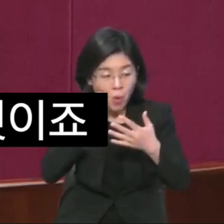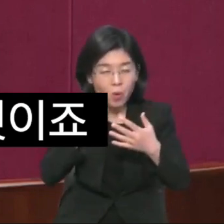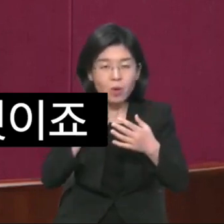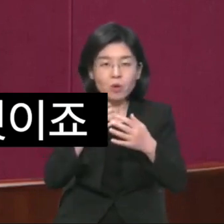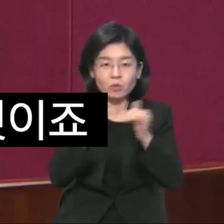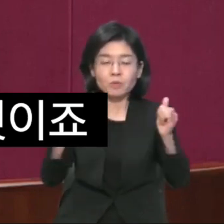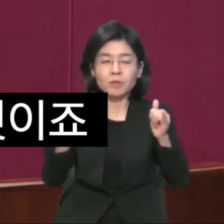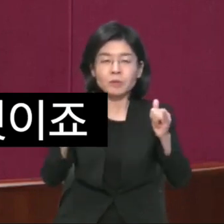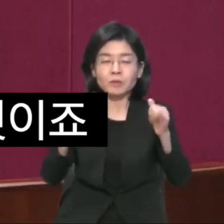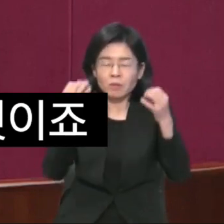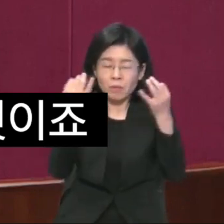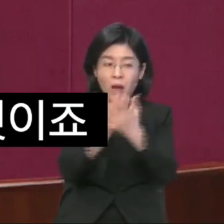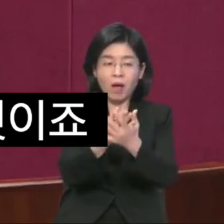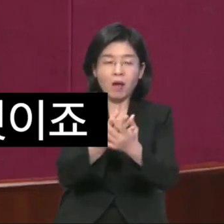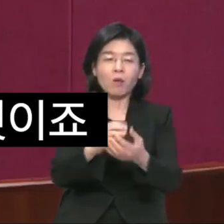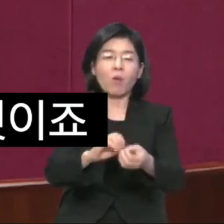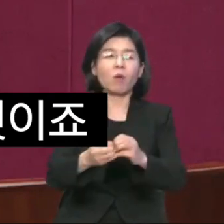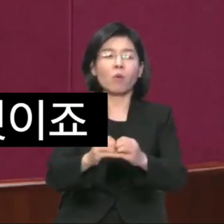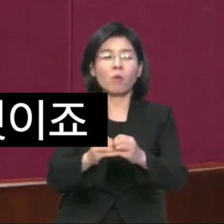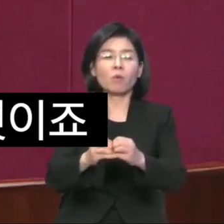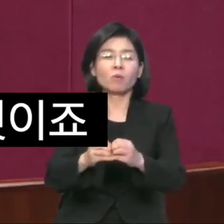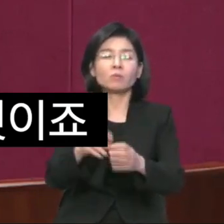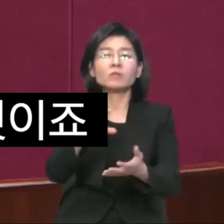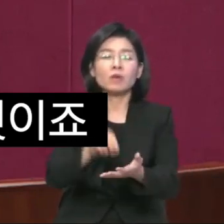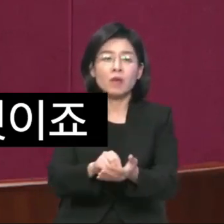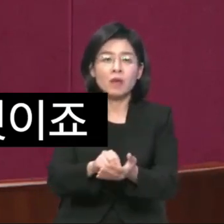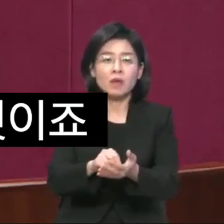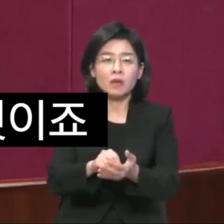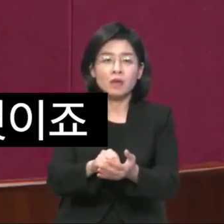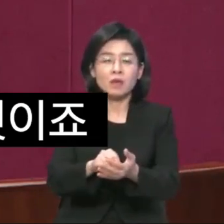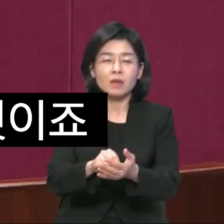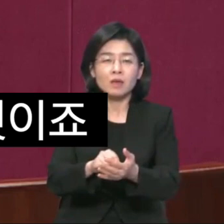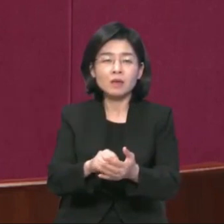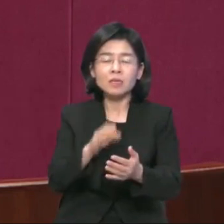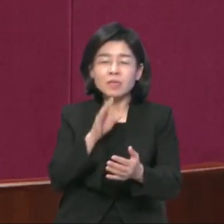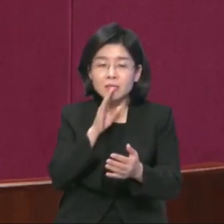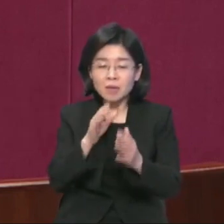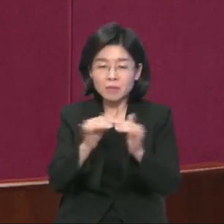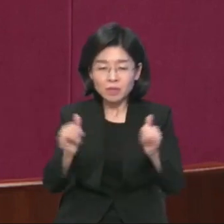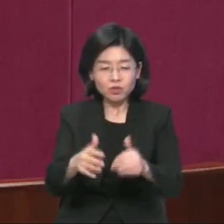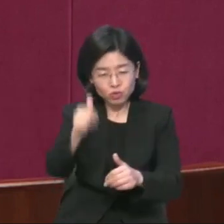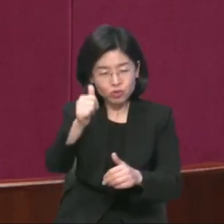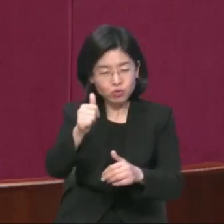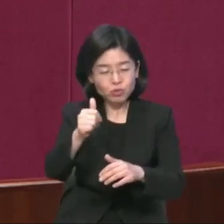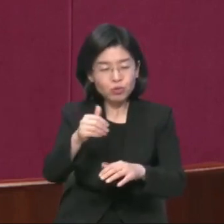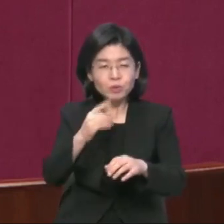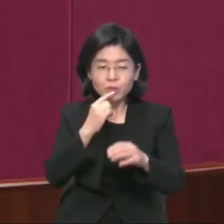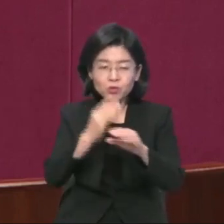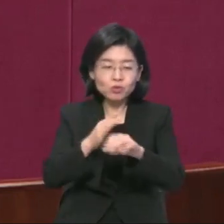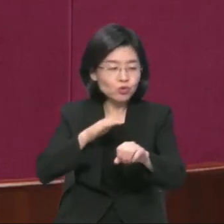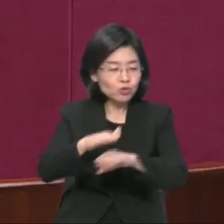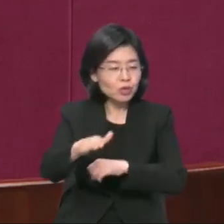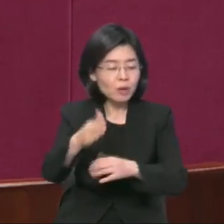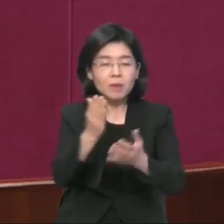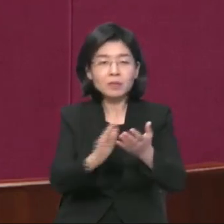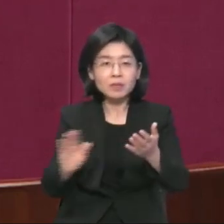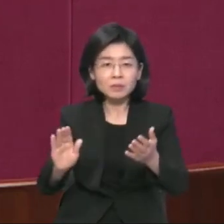진실을 못 보게 하여 국민 여론을 왜곡시키는 것이죠. 이것은 반민주적인